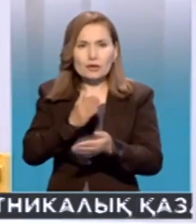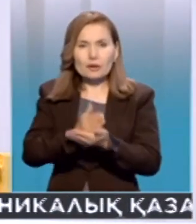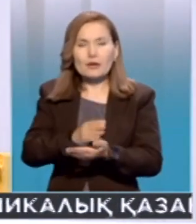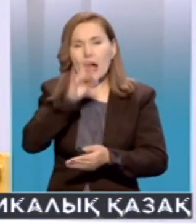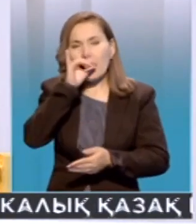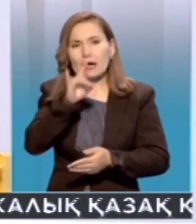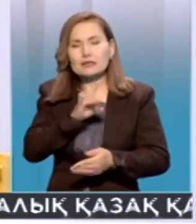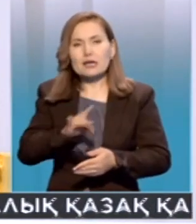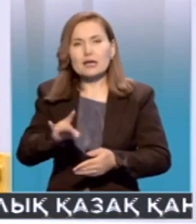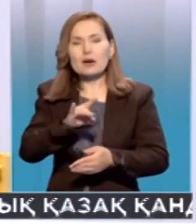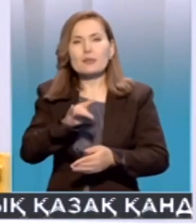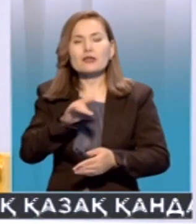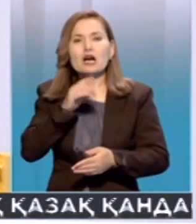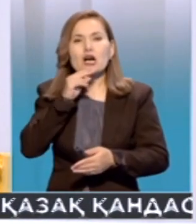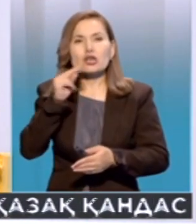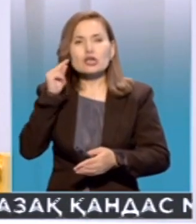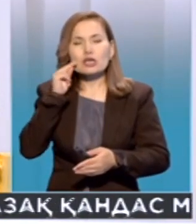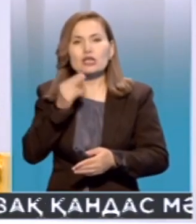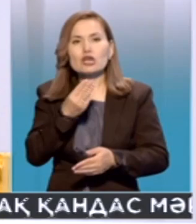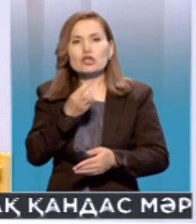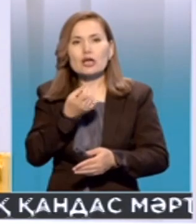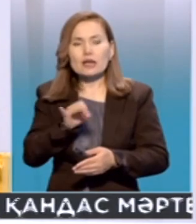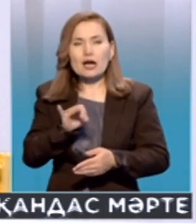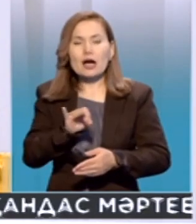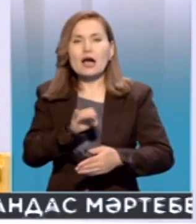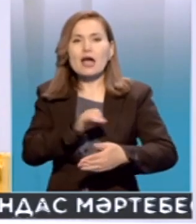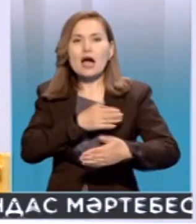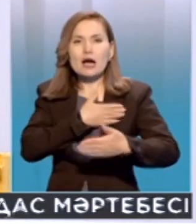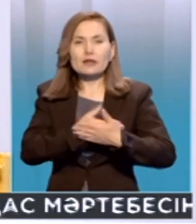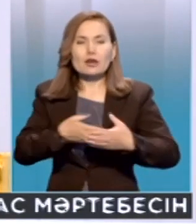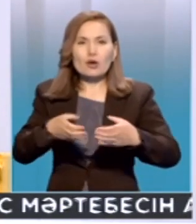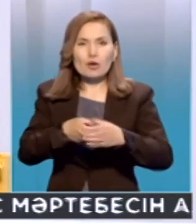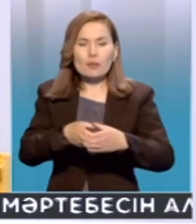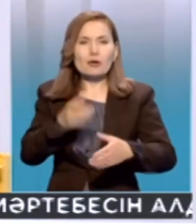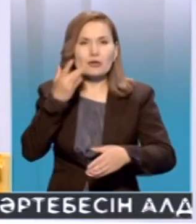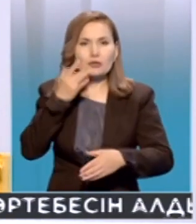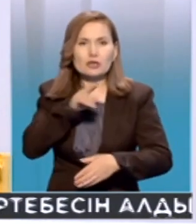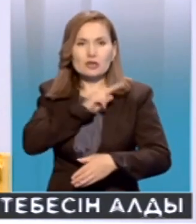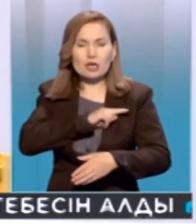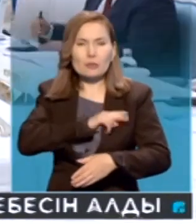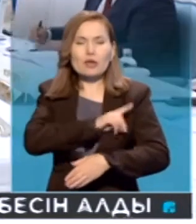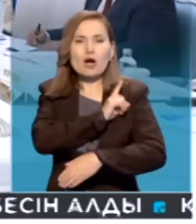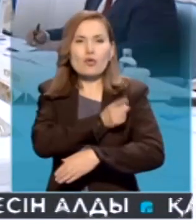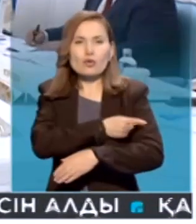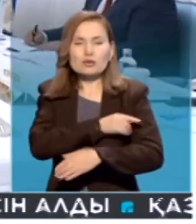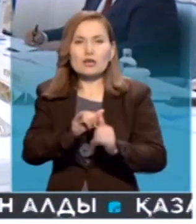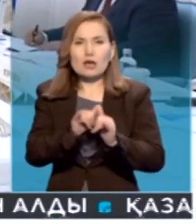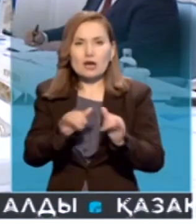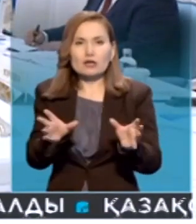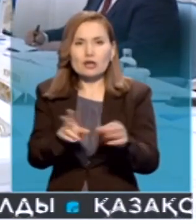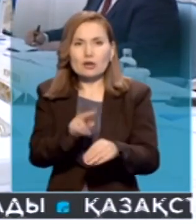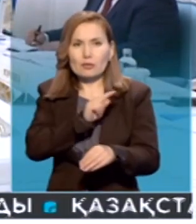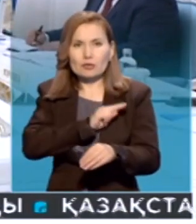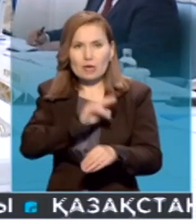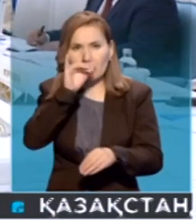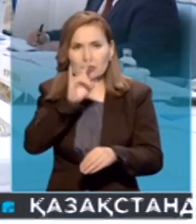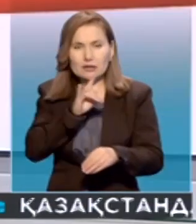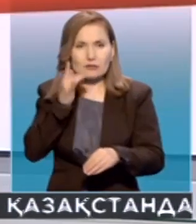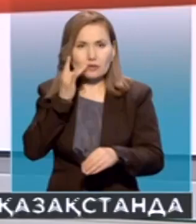Қазақстан Шанхай ынтымақтастық ұйымының жұмысына белсенді қатыса береді және оның әлеуетін нығайтуға өзінің елеулі үлесін